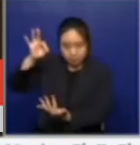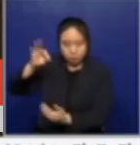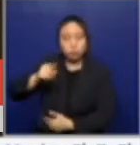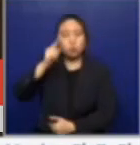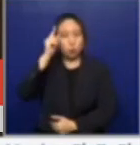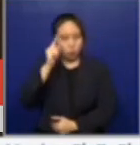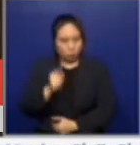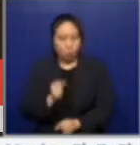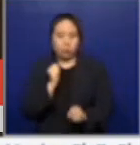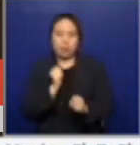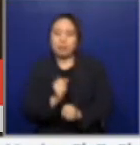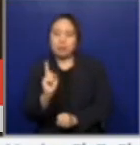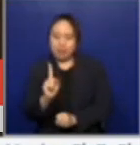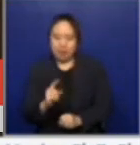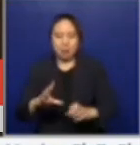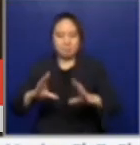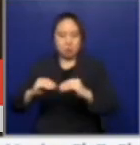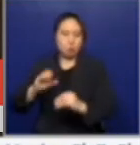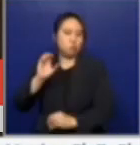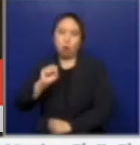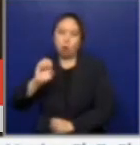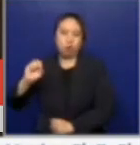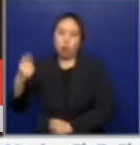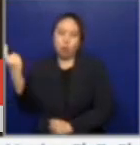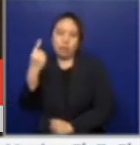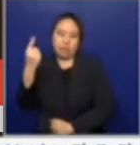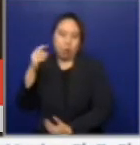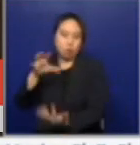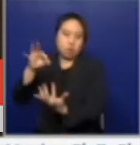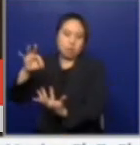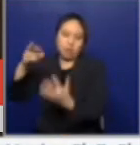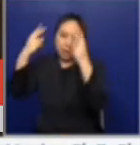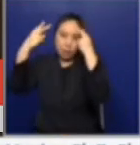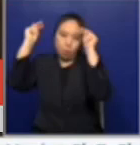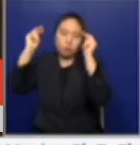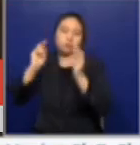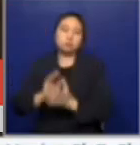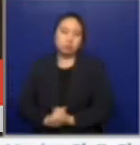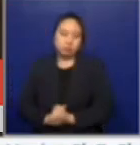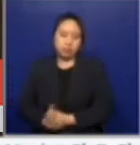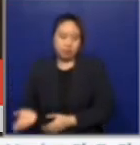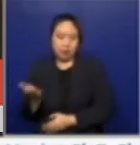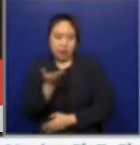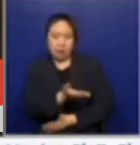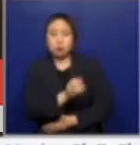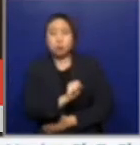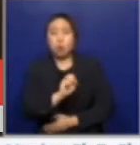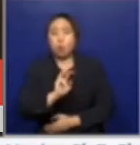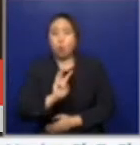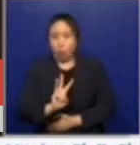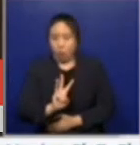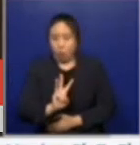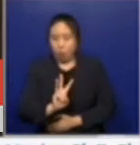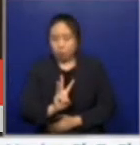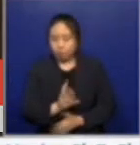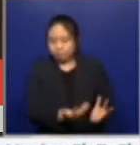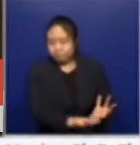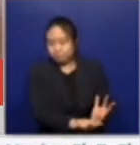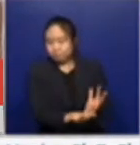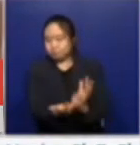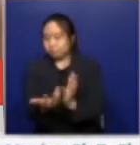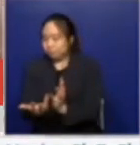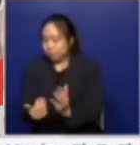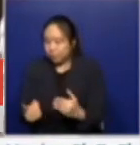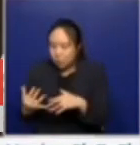ในที่ประชุมสภาผู้แทนราษฎรเท่านั้นการให้สมาชิกวุฒิสภาเข้ามามีส่วนร่วมใน